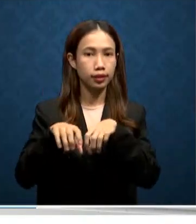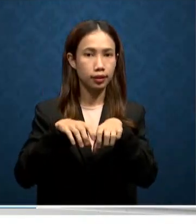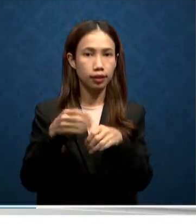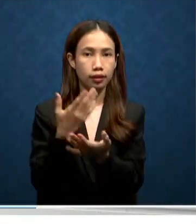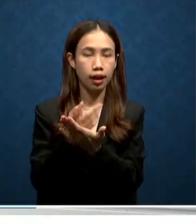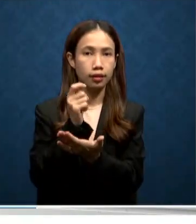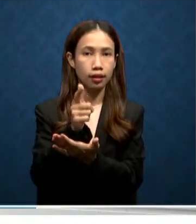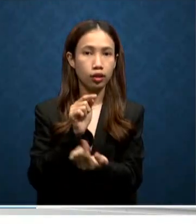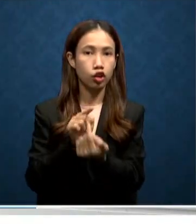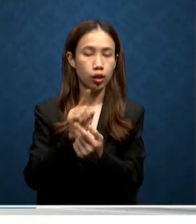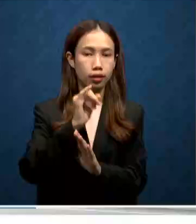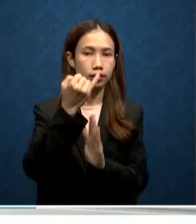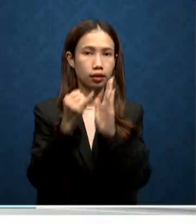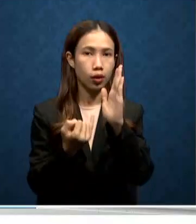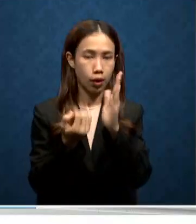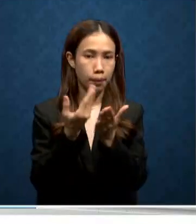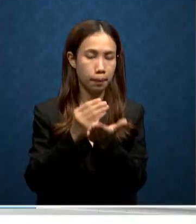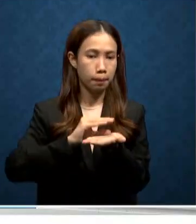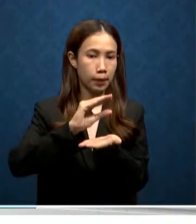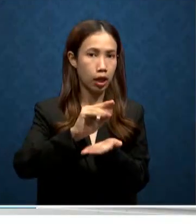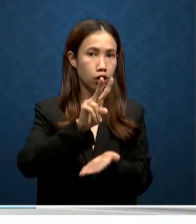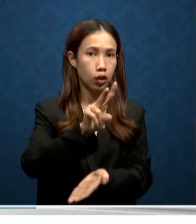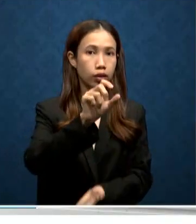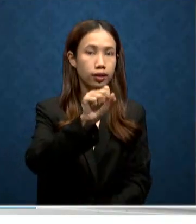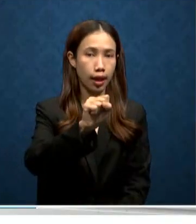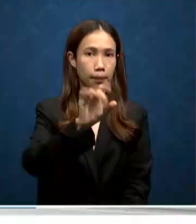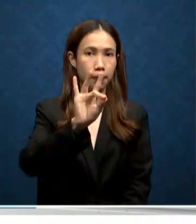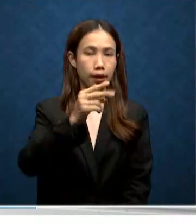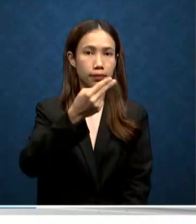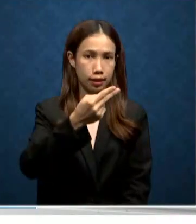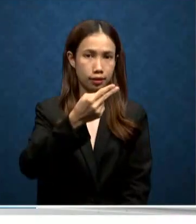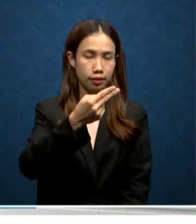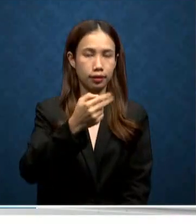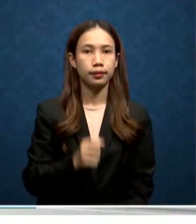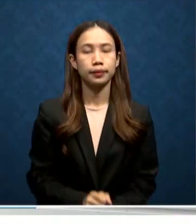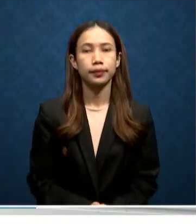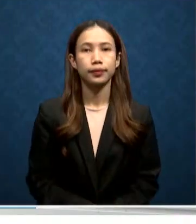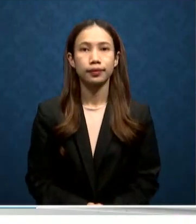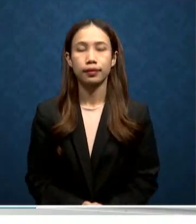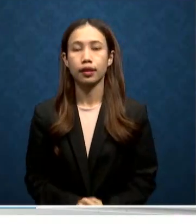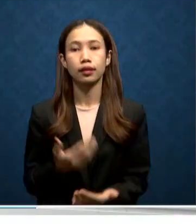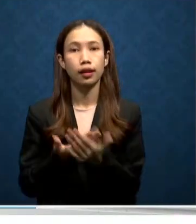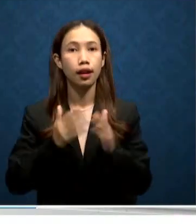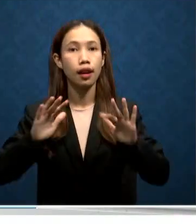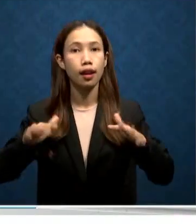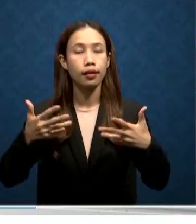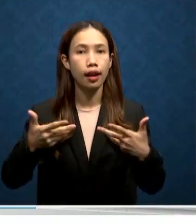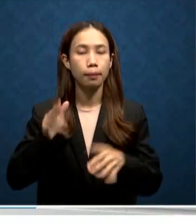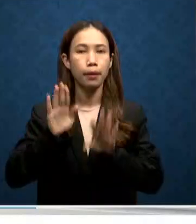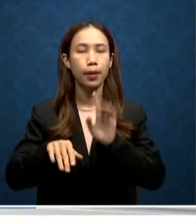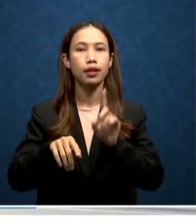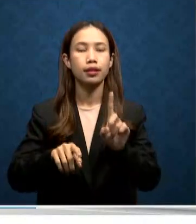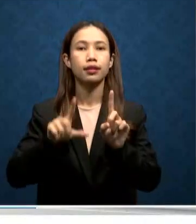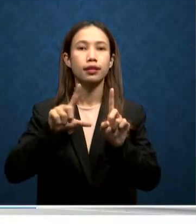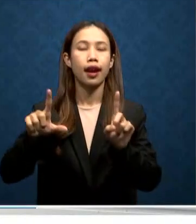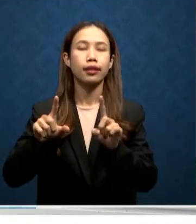ใช้จ่ายไปให้จังหวัดละ 200,000 80,000บาทนะครับรายได้ก็อยู่ประมาณ 1ล้าน